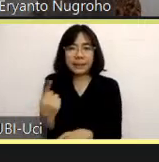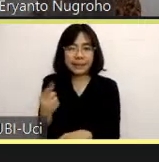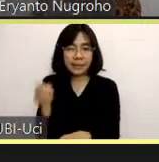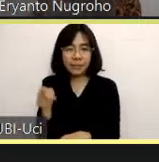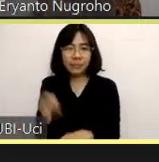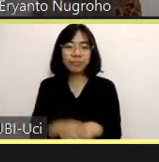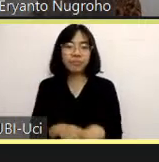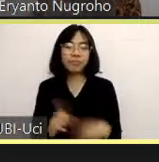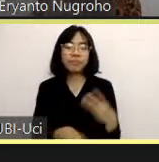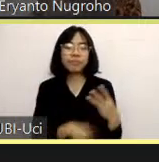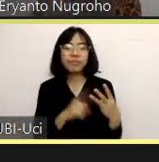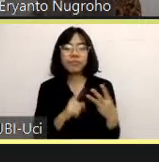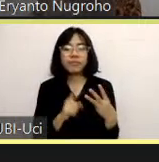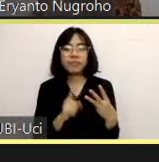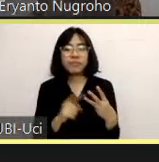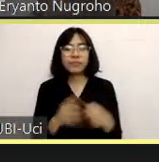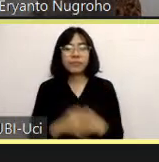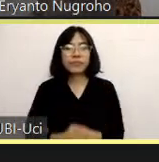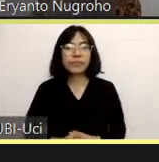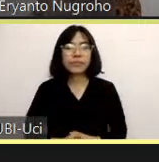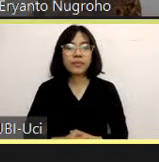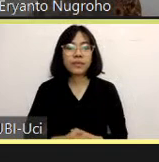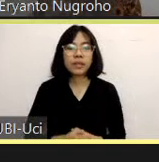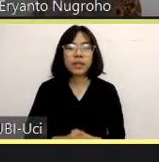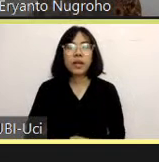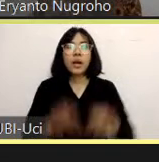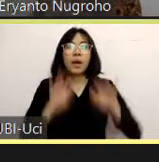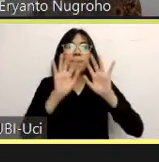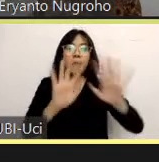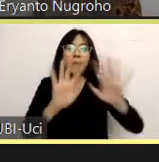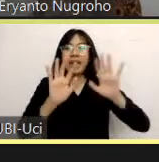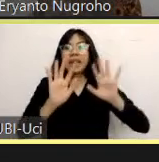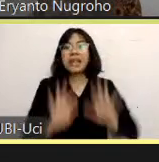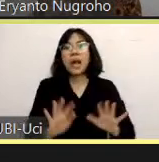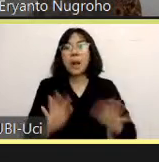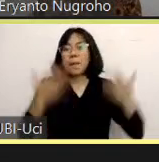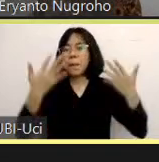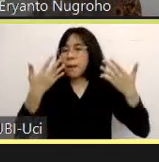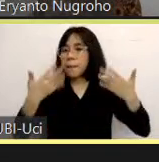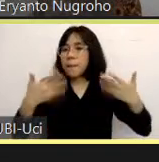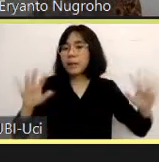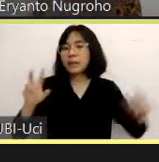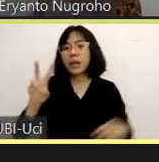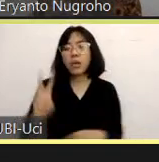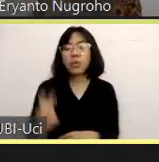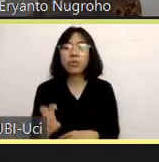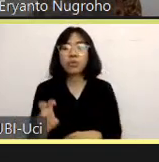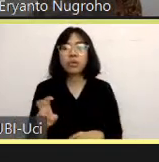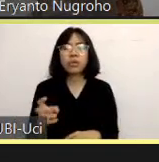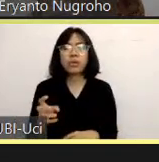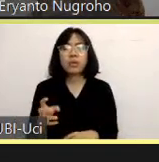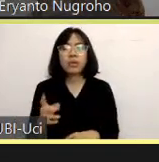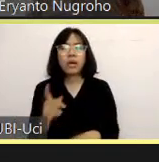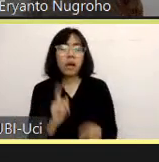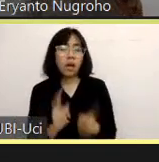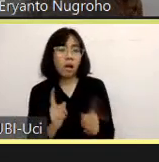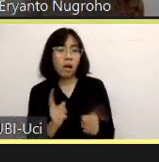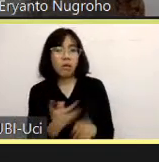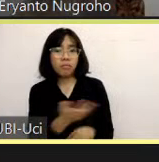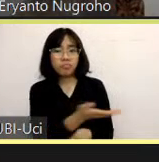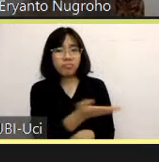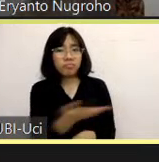Yang ketiga, media yang bebas dan berkualitas, ini juga sangat diperlukan kalau kita ingin